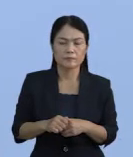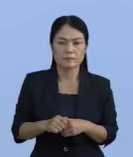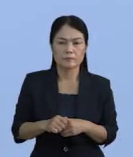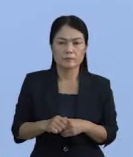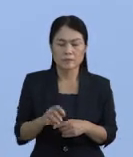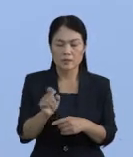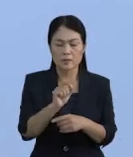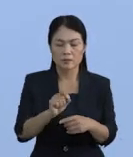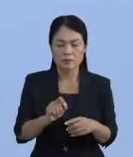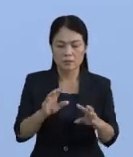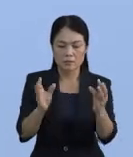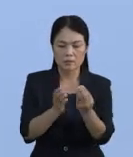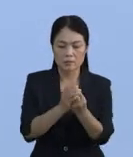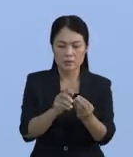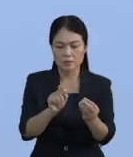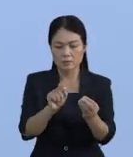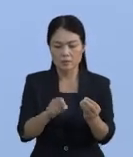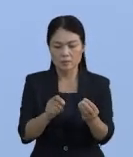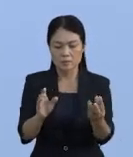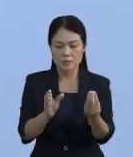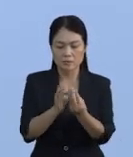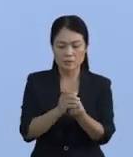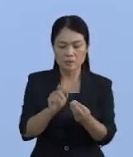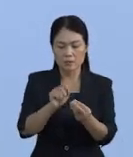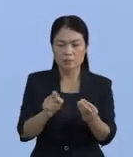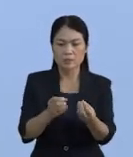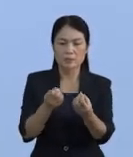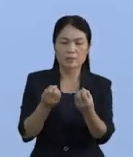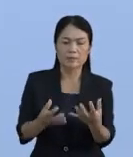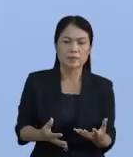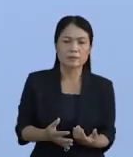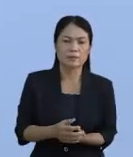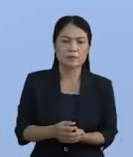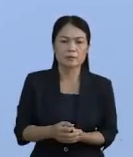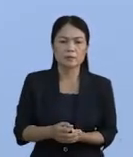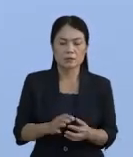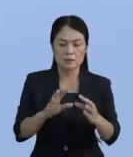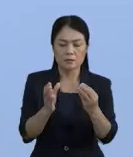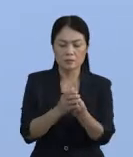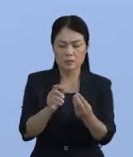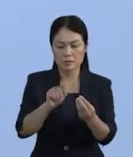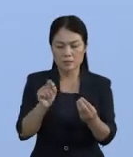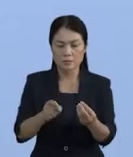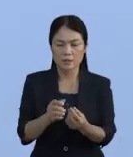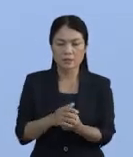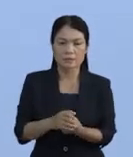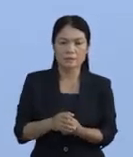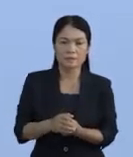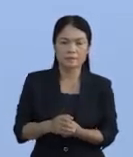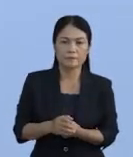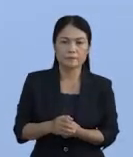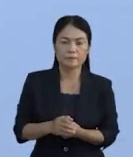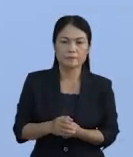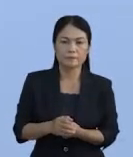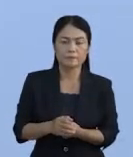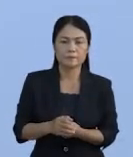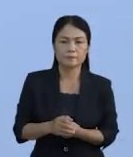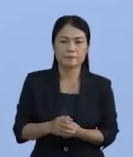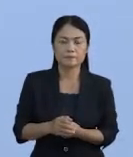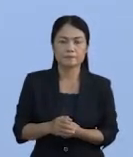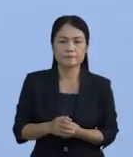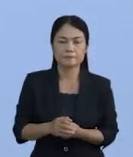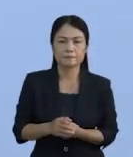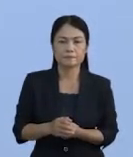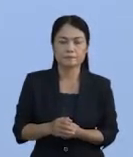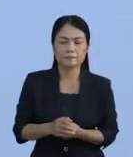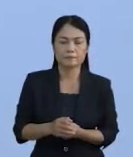so xe chia chùm nuôn tu sập hiệp ta chùm nuôn tu sập hiệp bằng màn ta có nè xe chia chùm nuôn tu sập hiệp và xe chùm nuôn tu sập hiệp nếu mà chùm